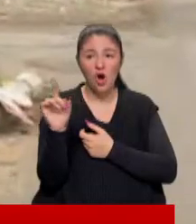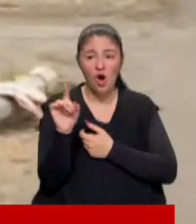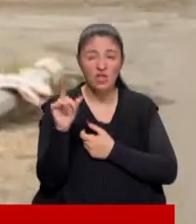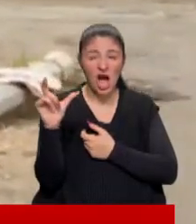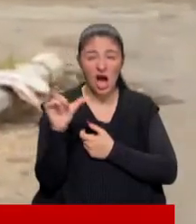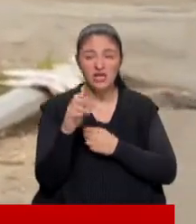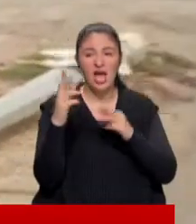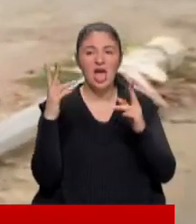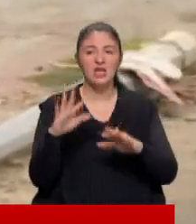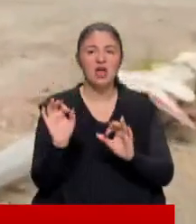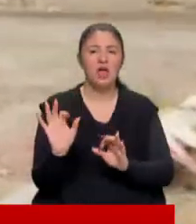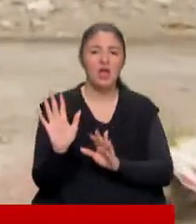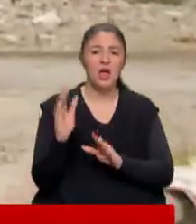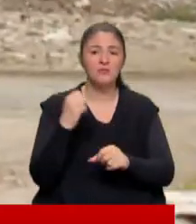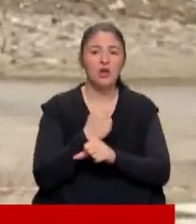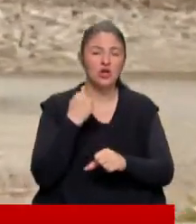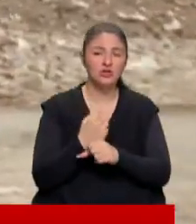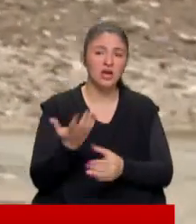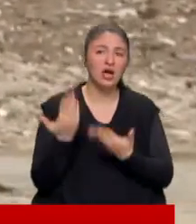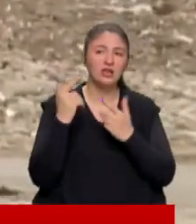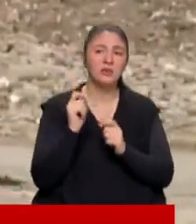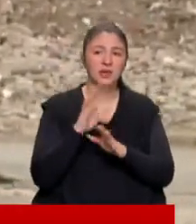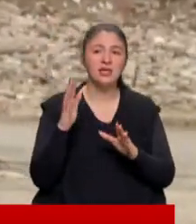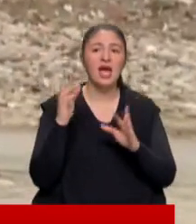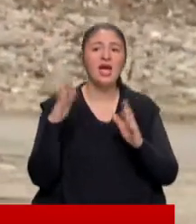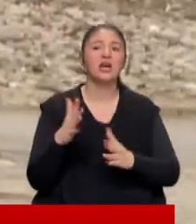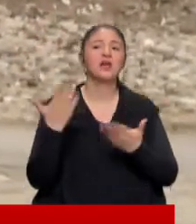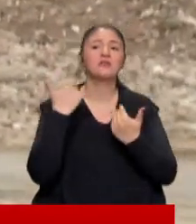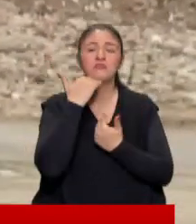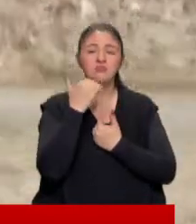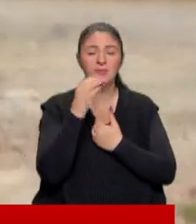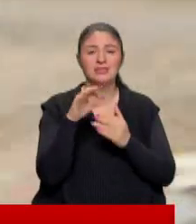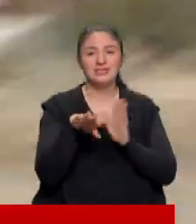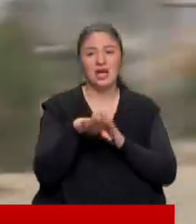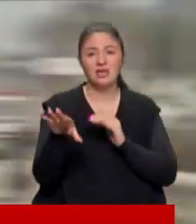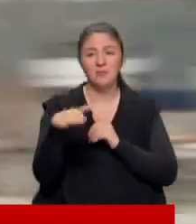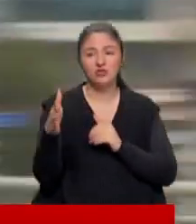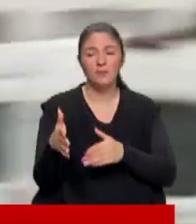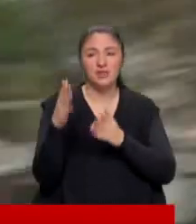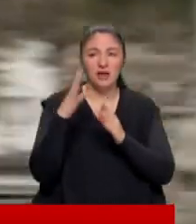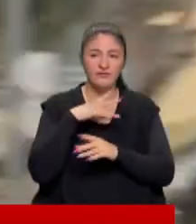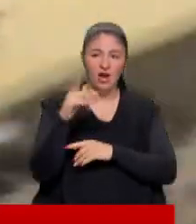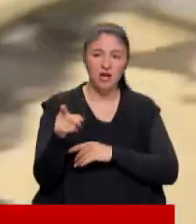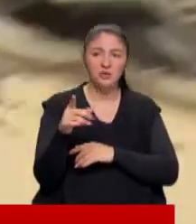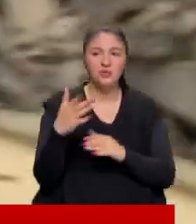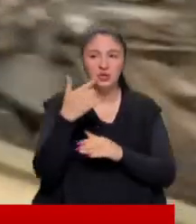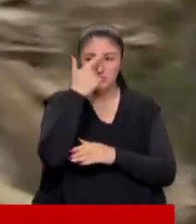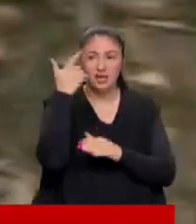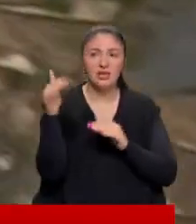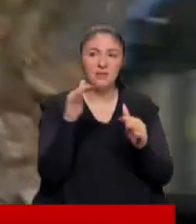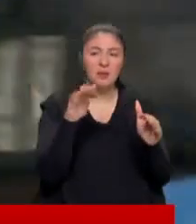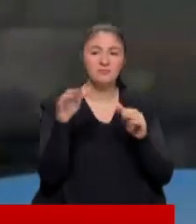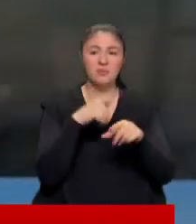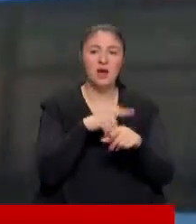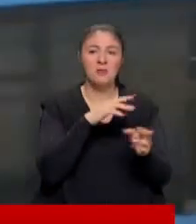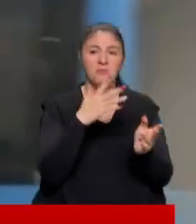aydır enkazlar duruyor. 10 aydır molozlar kaldırılamadı. Enkaz kaldırılamadı. Hemen sağımızda bir başka bina var. Büyük ihtimalle depremde